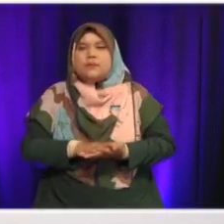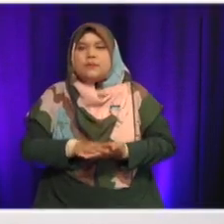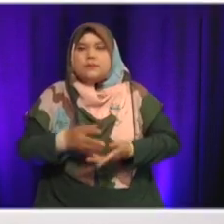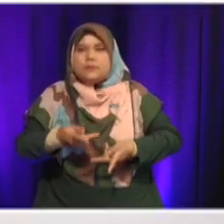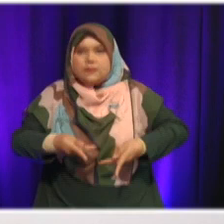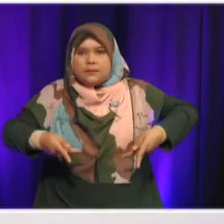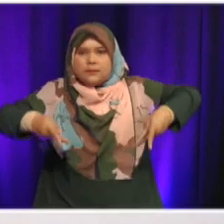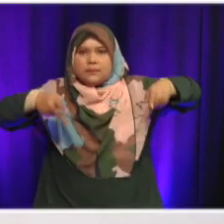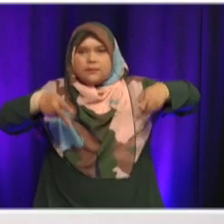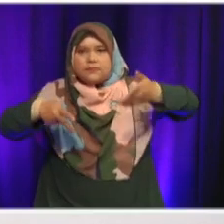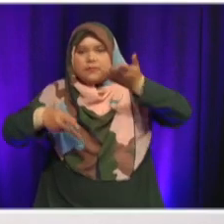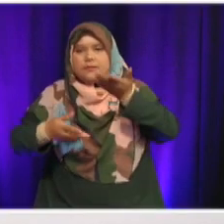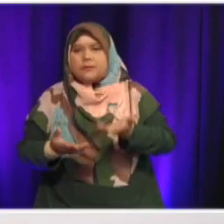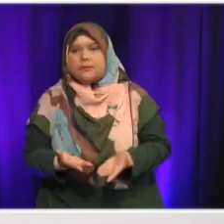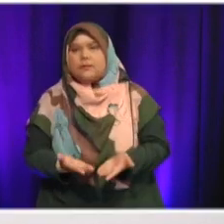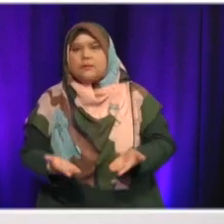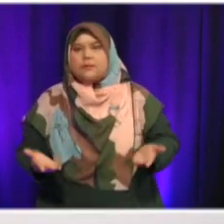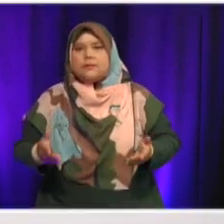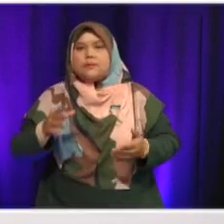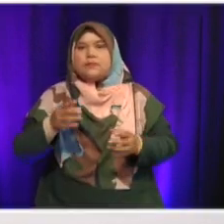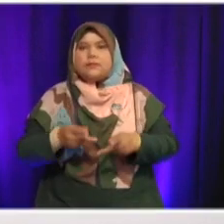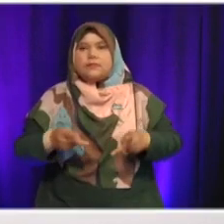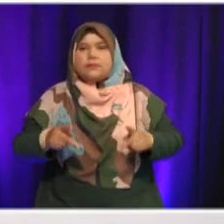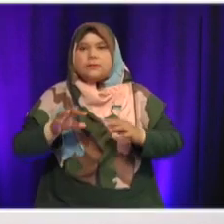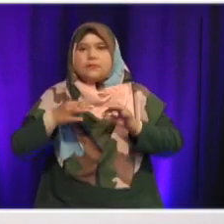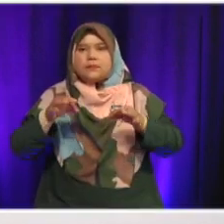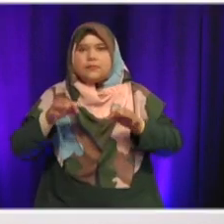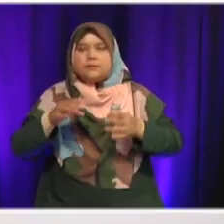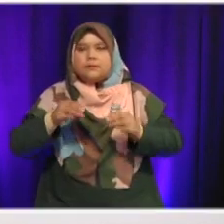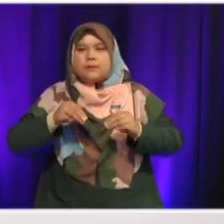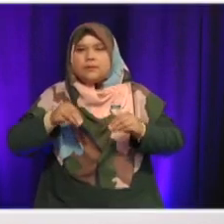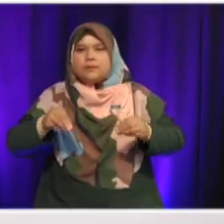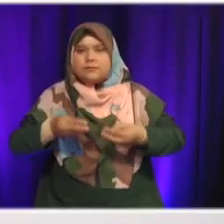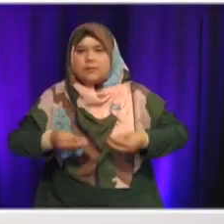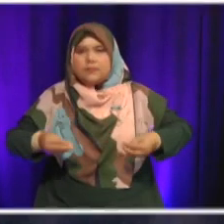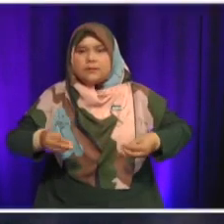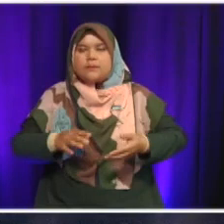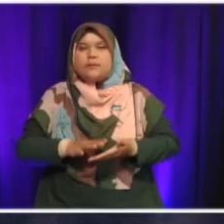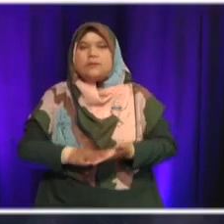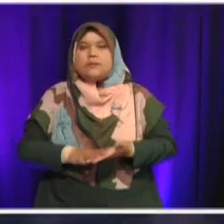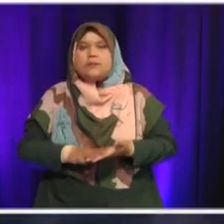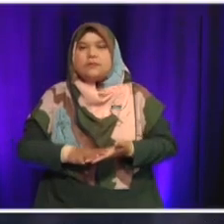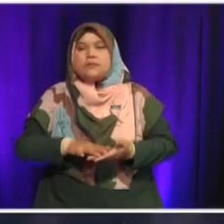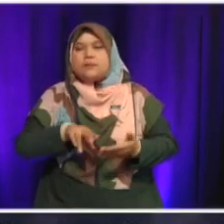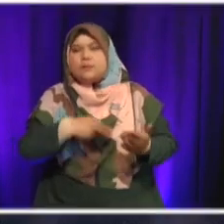di atas kepingan Mama supaya detak jatuh dekat kawasan yang lain lah